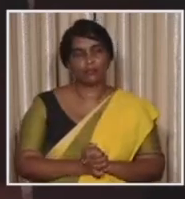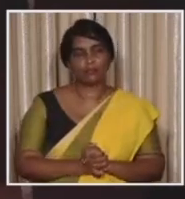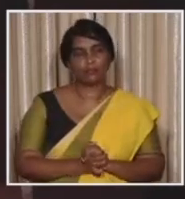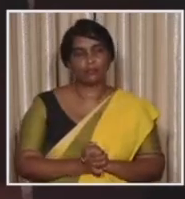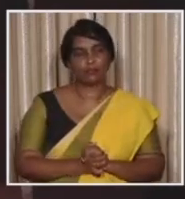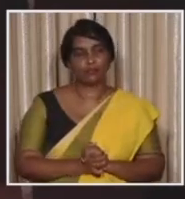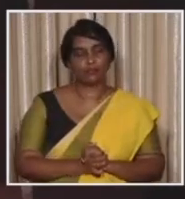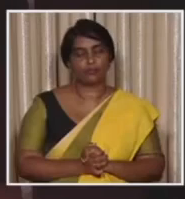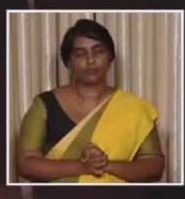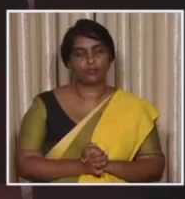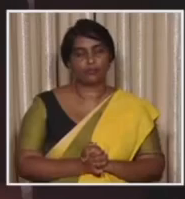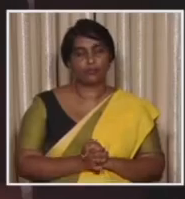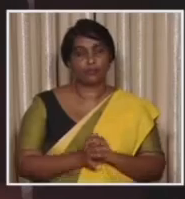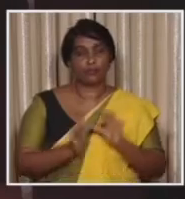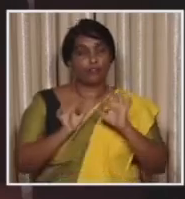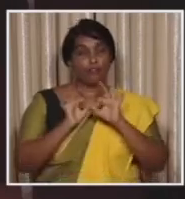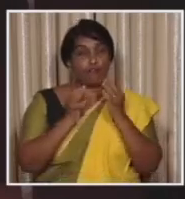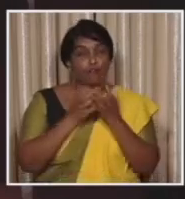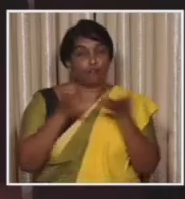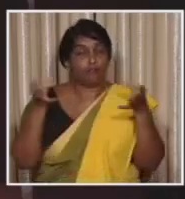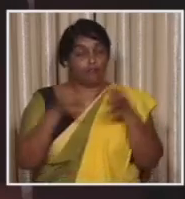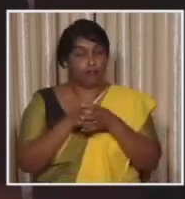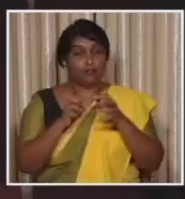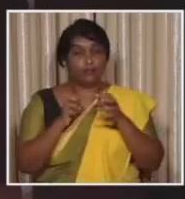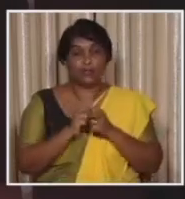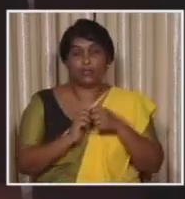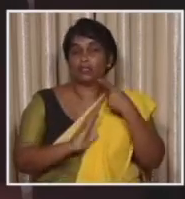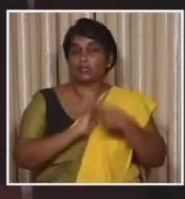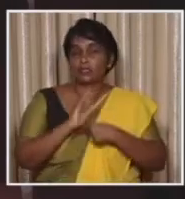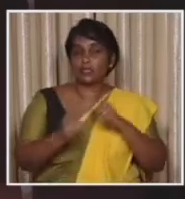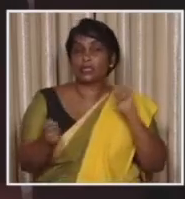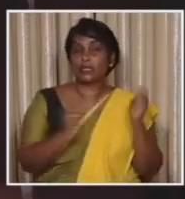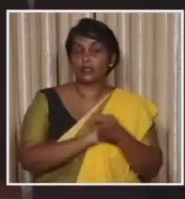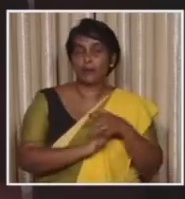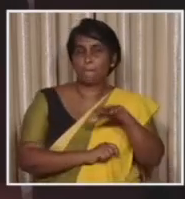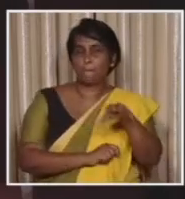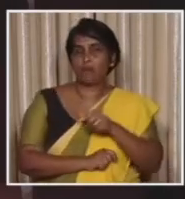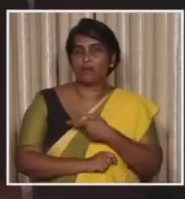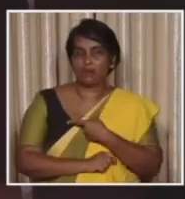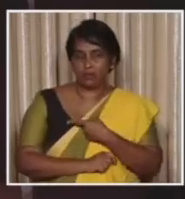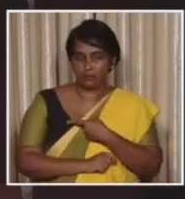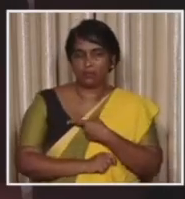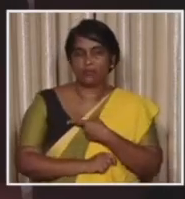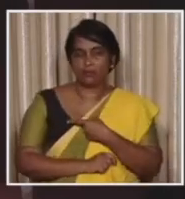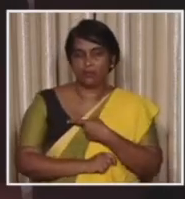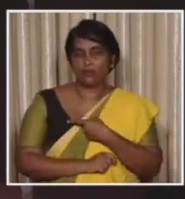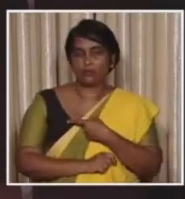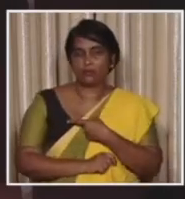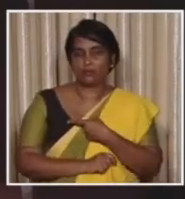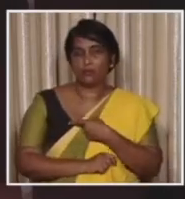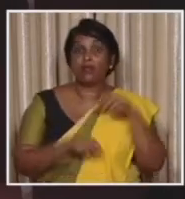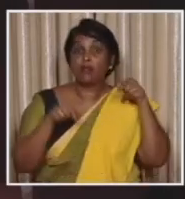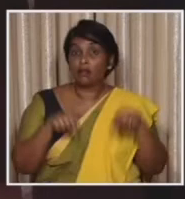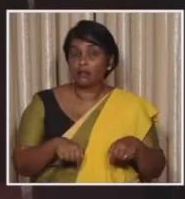මහා පවුල් අරගල වලට මේ ශ්‍රී ලංකා ක්‍රිකට් භාජනය වුණා